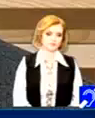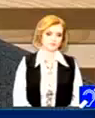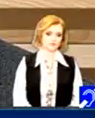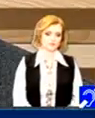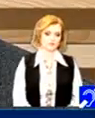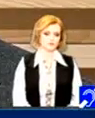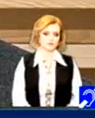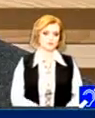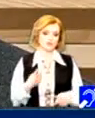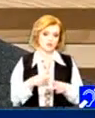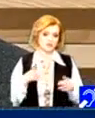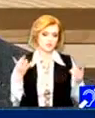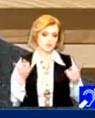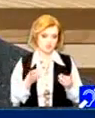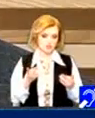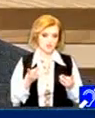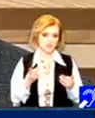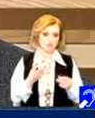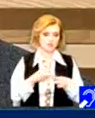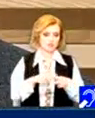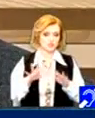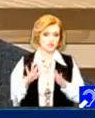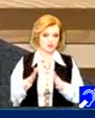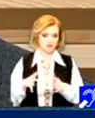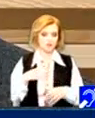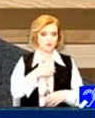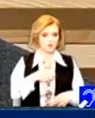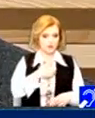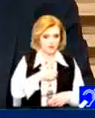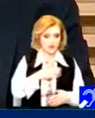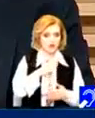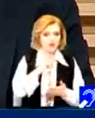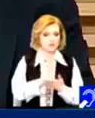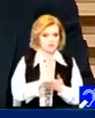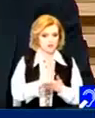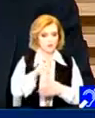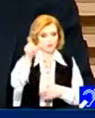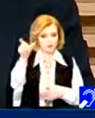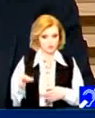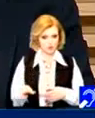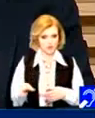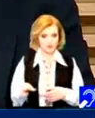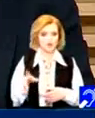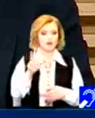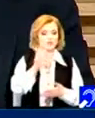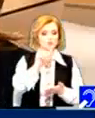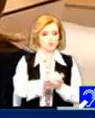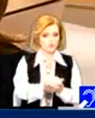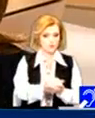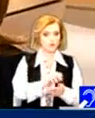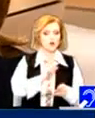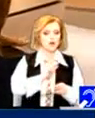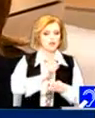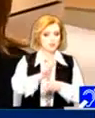departe. De asta este necesar ca în aceste cazuri, primăria să aibă o persoană care să se ocupe cu dedicație.